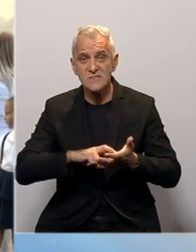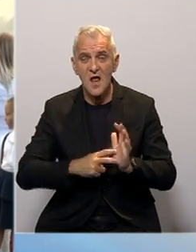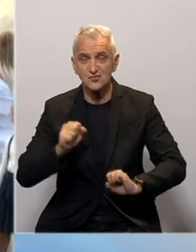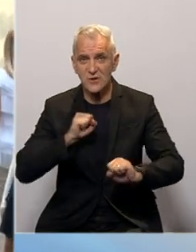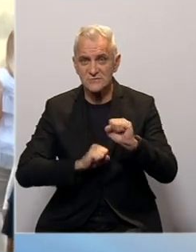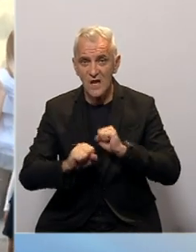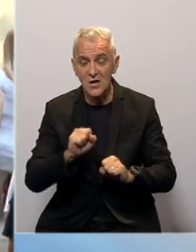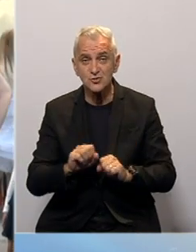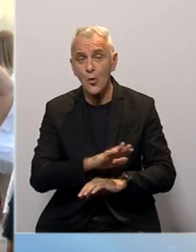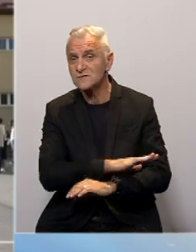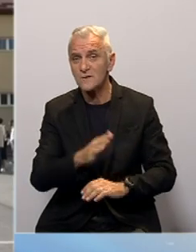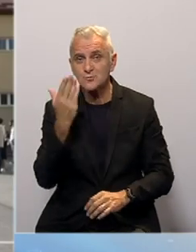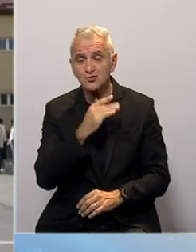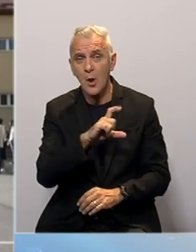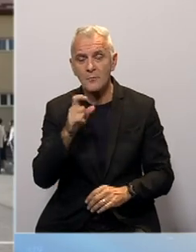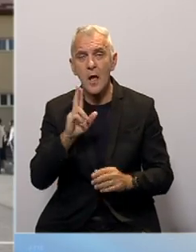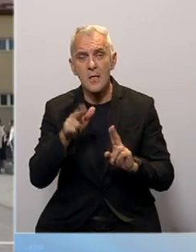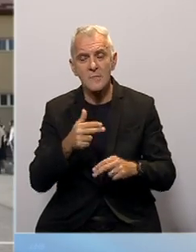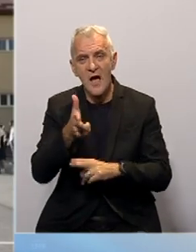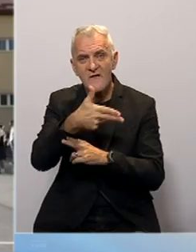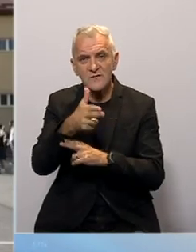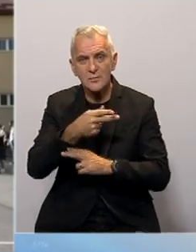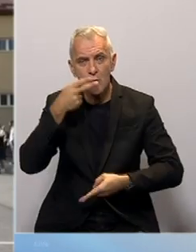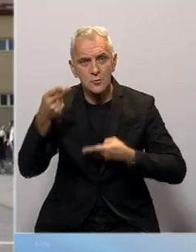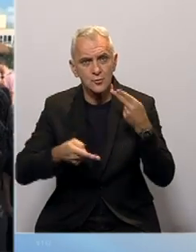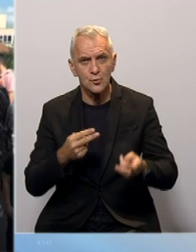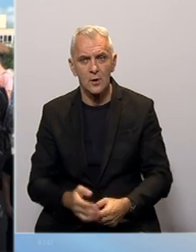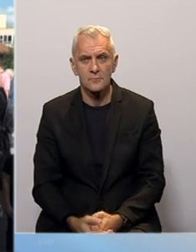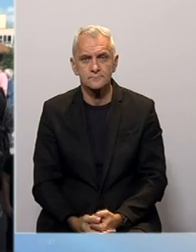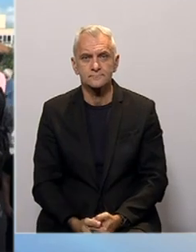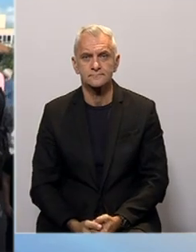tehnička zaštita i u svim školama postavljen je video nadzor.